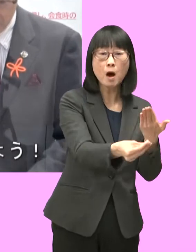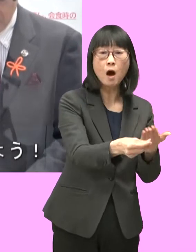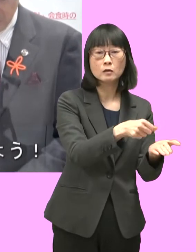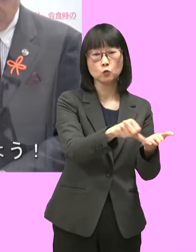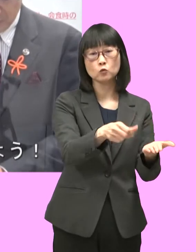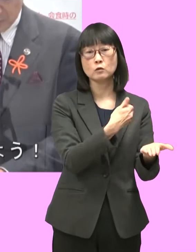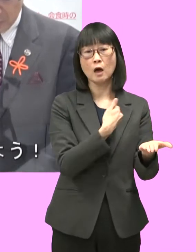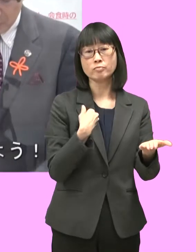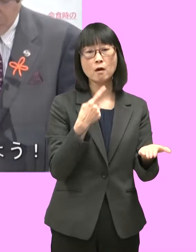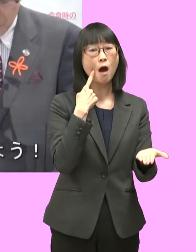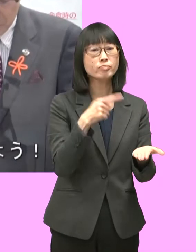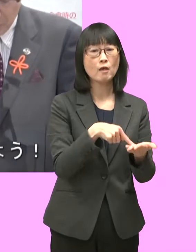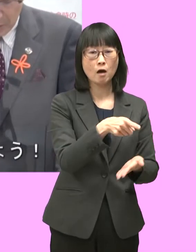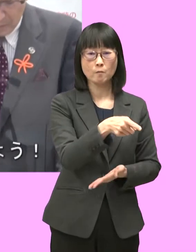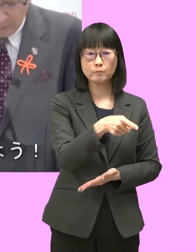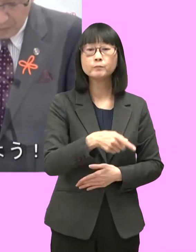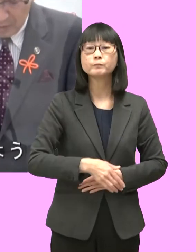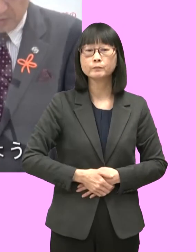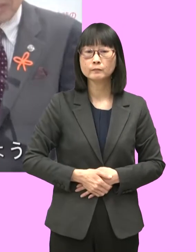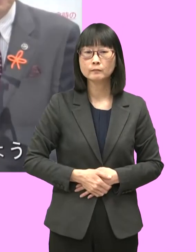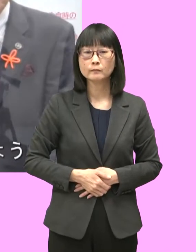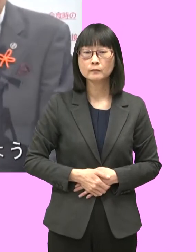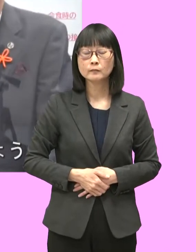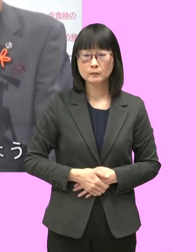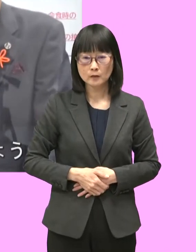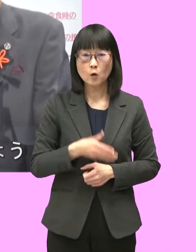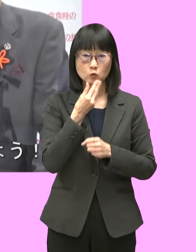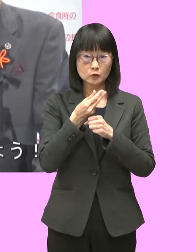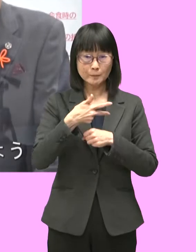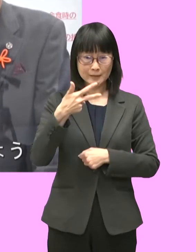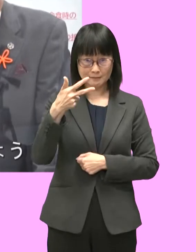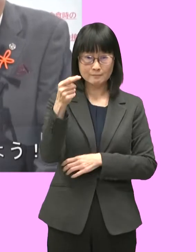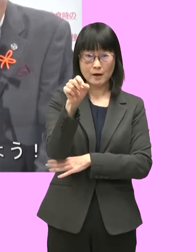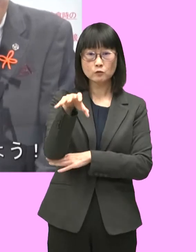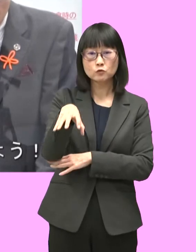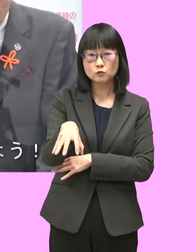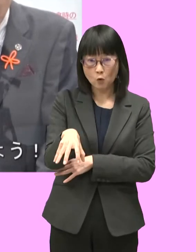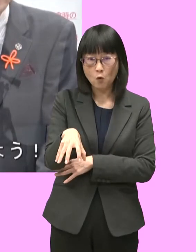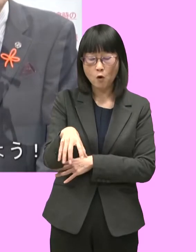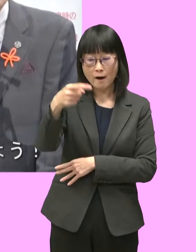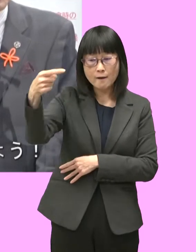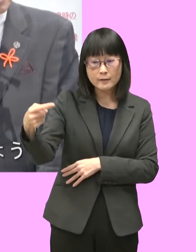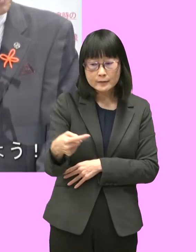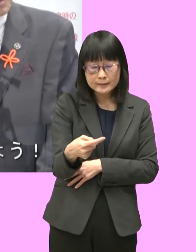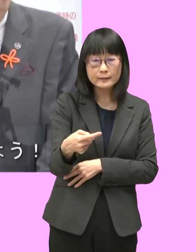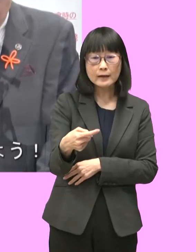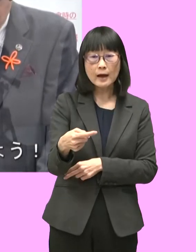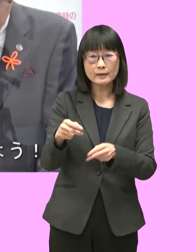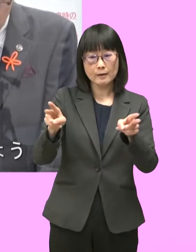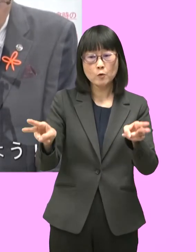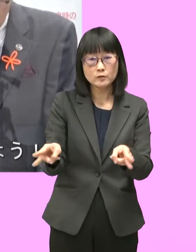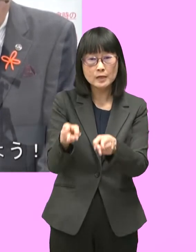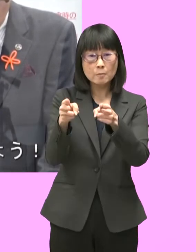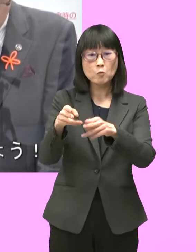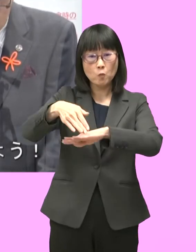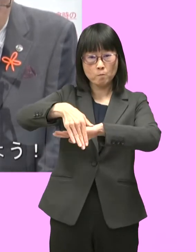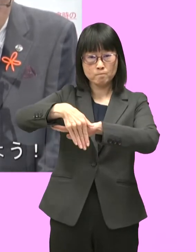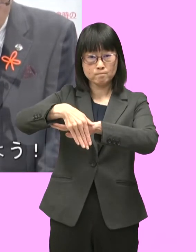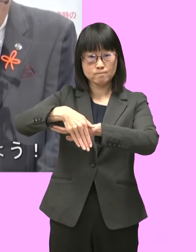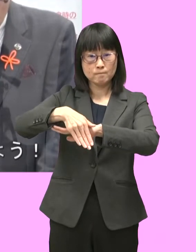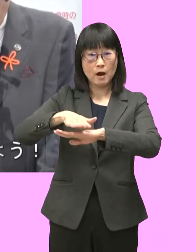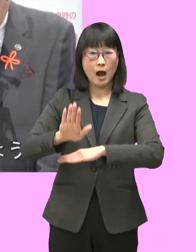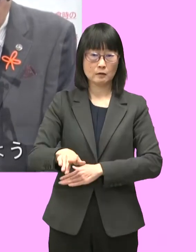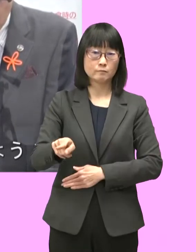。で、福島市では市役所1階に登録支援特設窓口というのを設けます